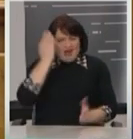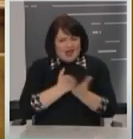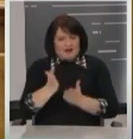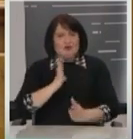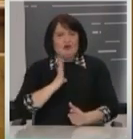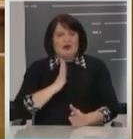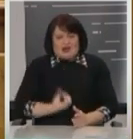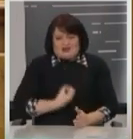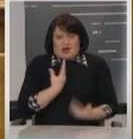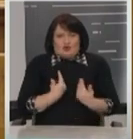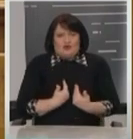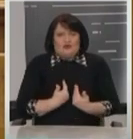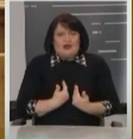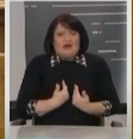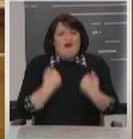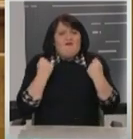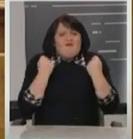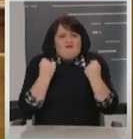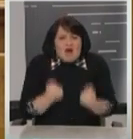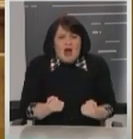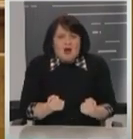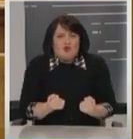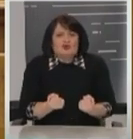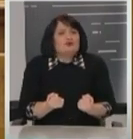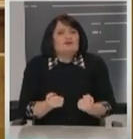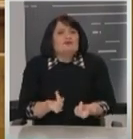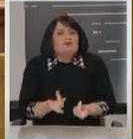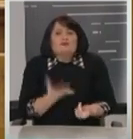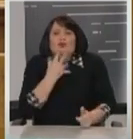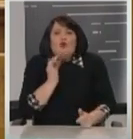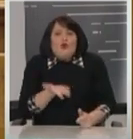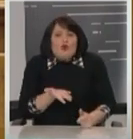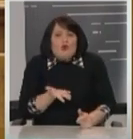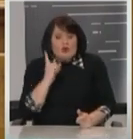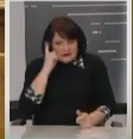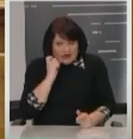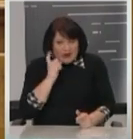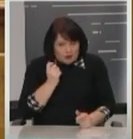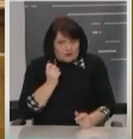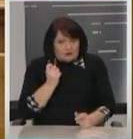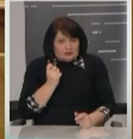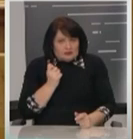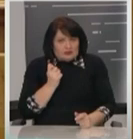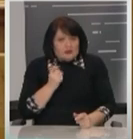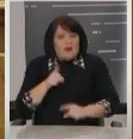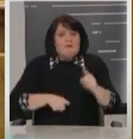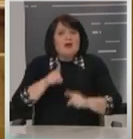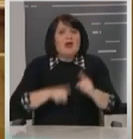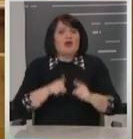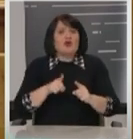φορές ακόμα μεγαλύτερο το βάρος που πέφτει στις πλάτες τους όταν γνωρίζουν ότι κάποιοι